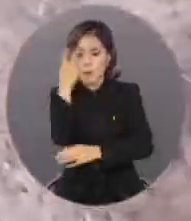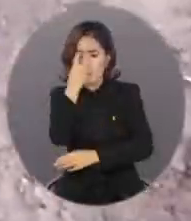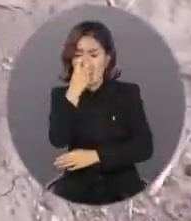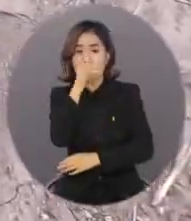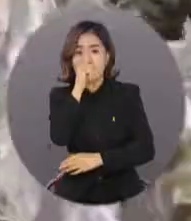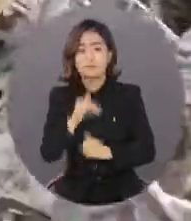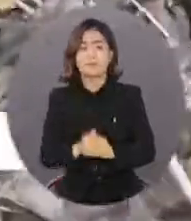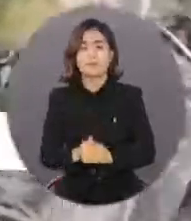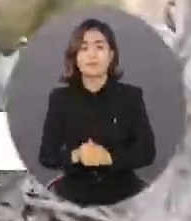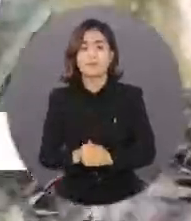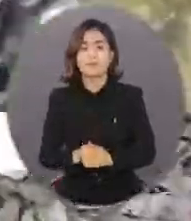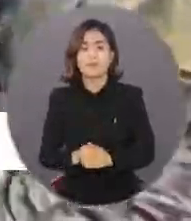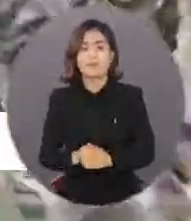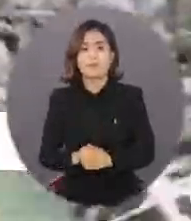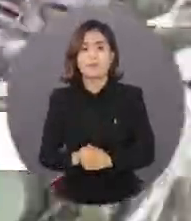찾아냅니다.